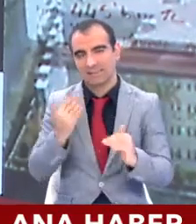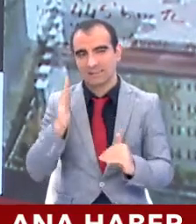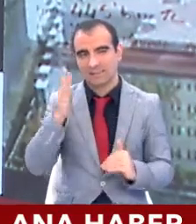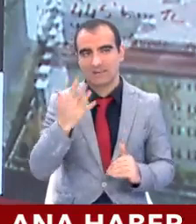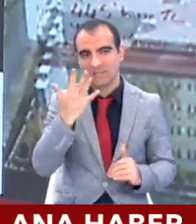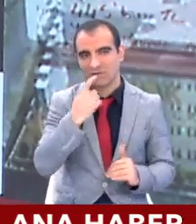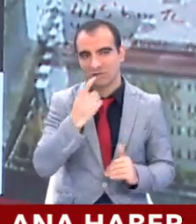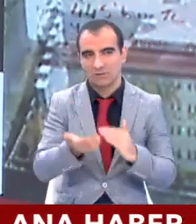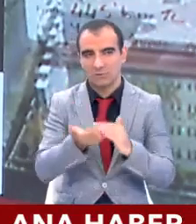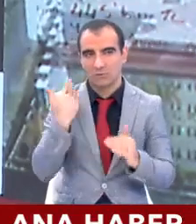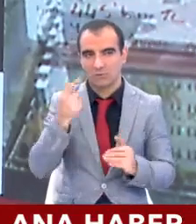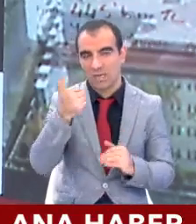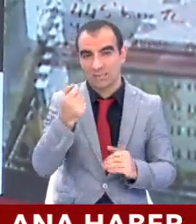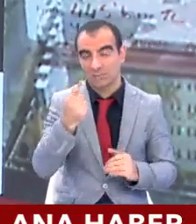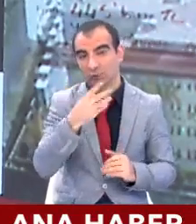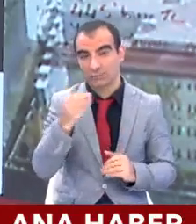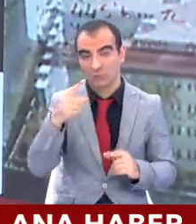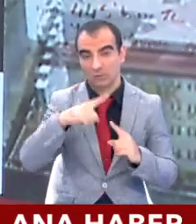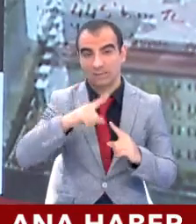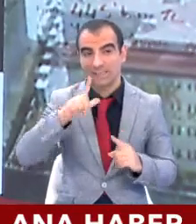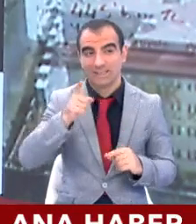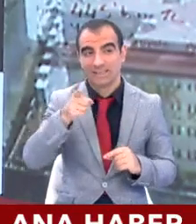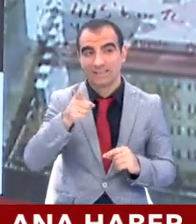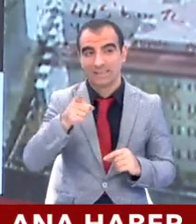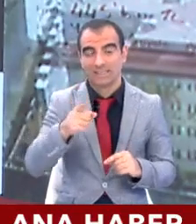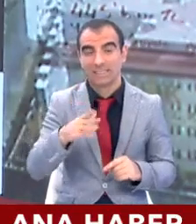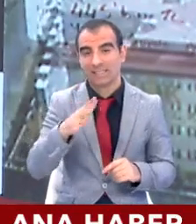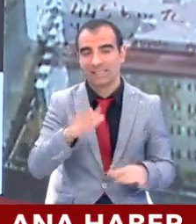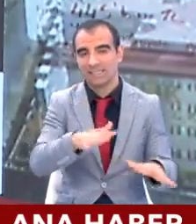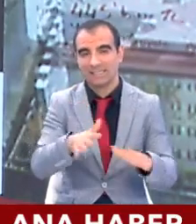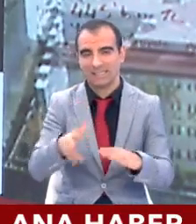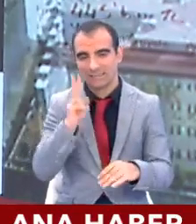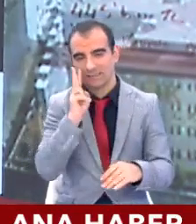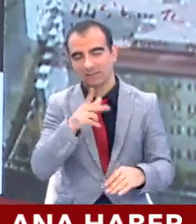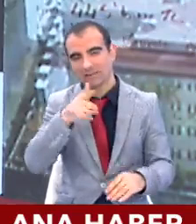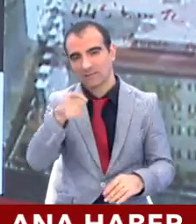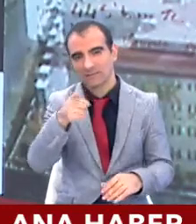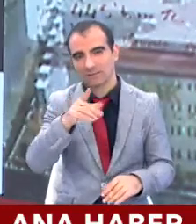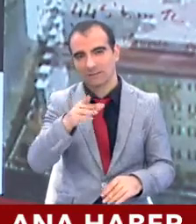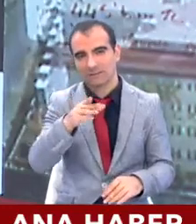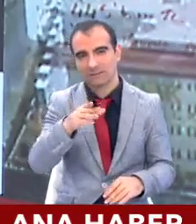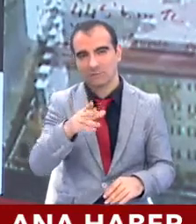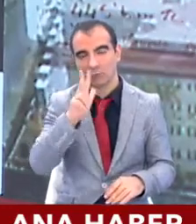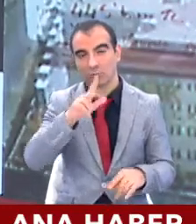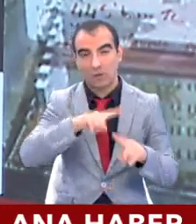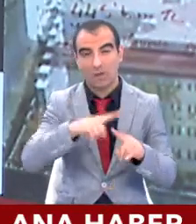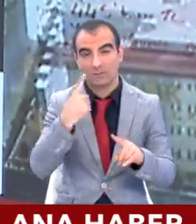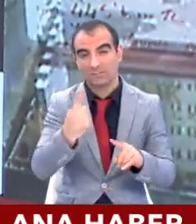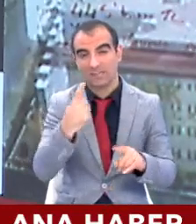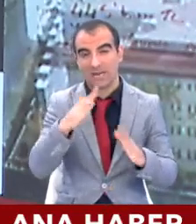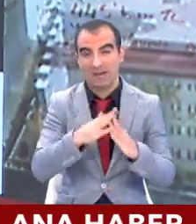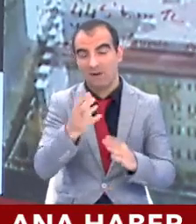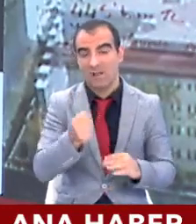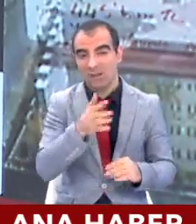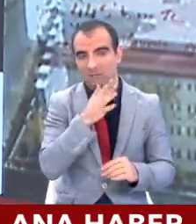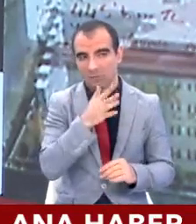5 yıl önce 6 buçuk milyon TL'ye deniz manzaralı 3+1 ev alabiliyordunuz o